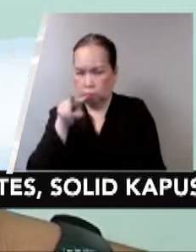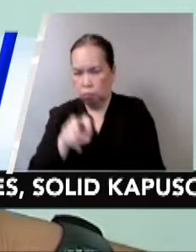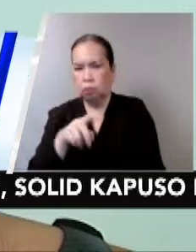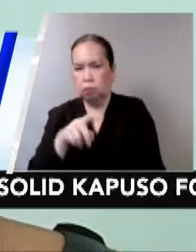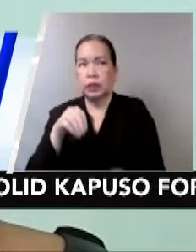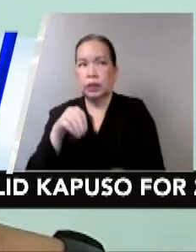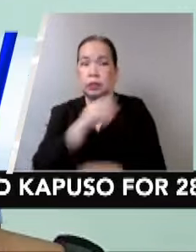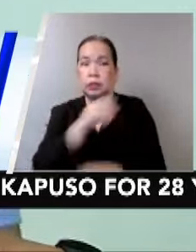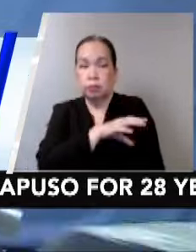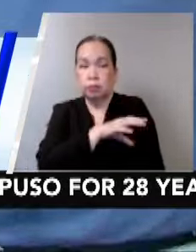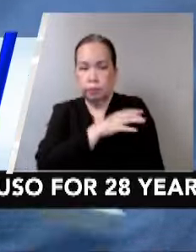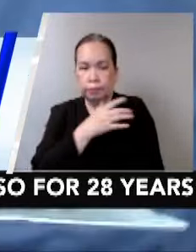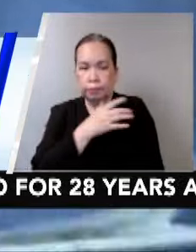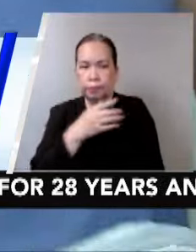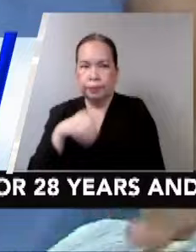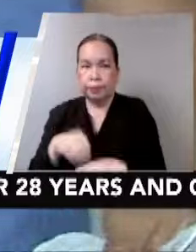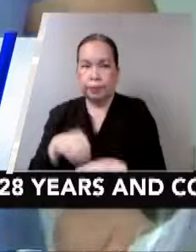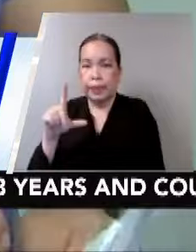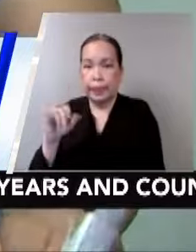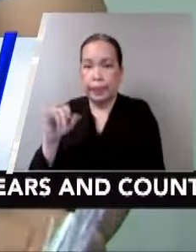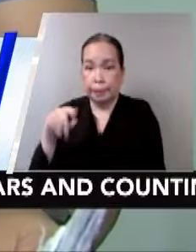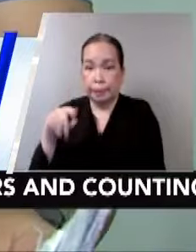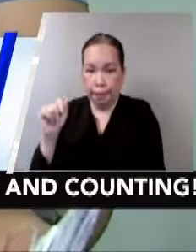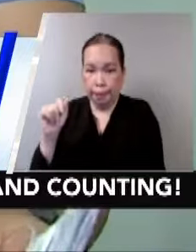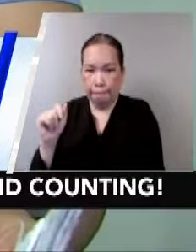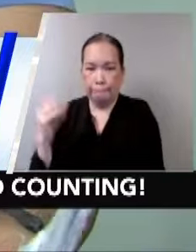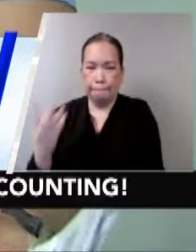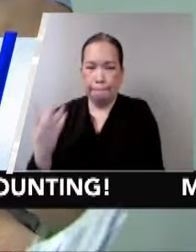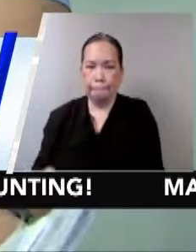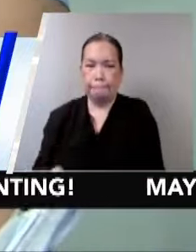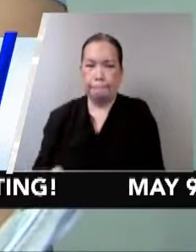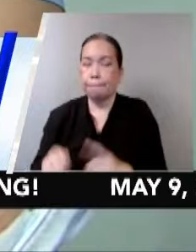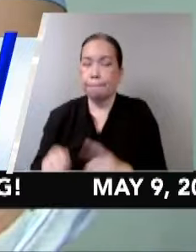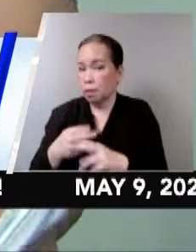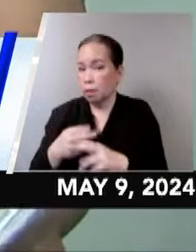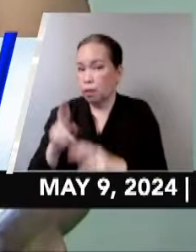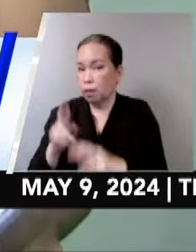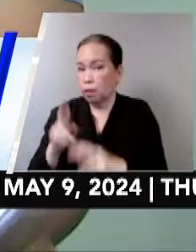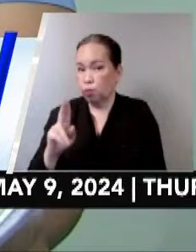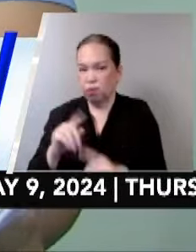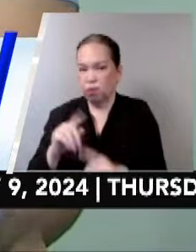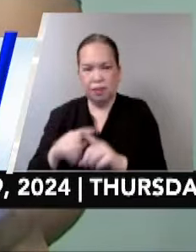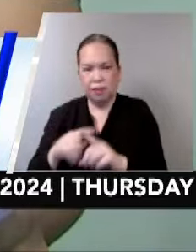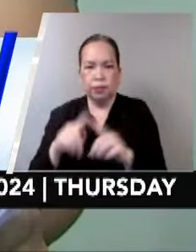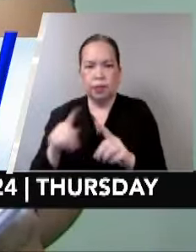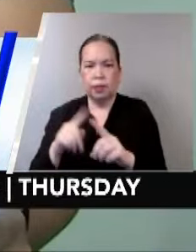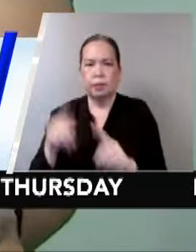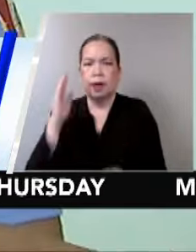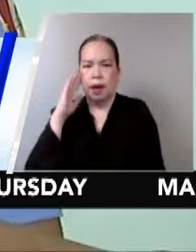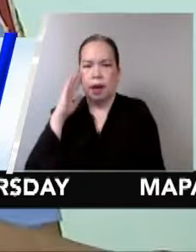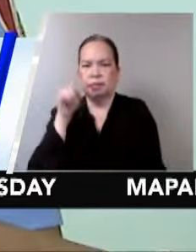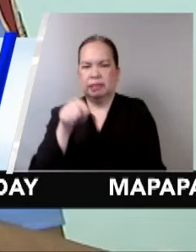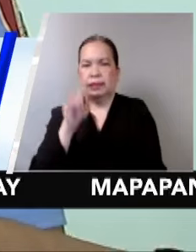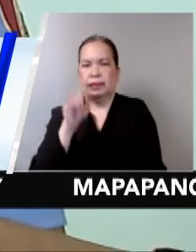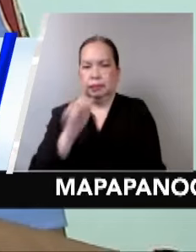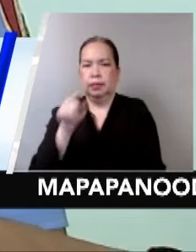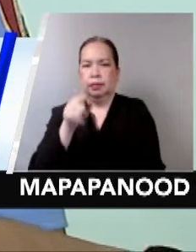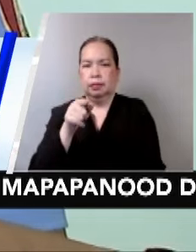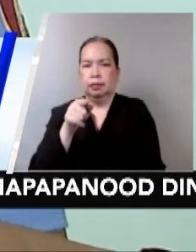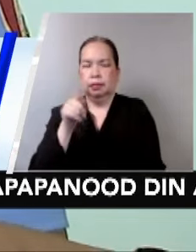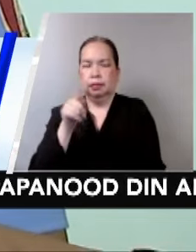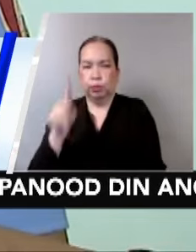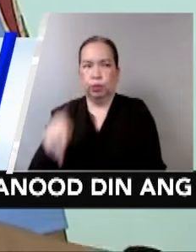ospital po ng Lipa Medics. Bagamat ibang pangalan ang ginamit niya sa Lipa, positibo siyang kinilala ni Dr. Jesse. Positive po